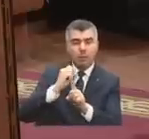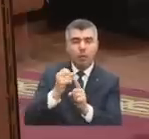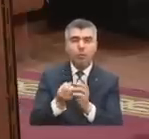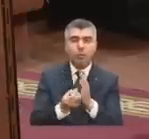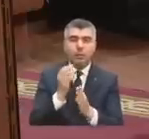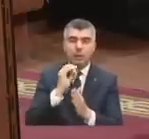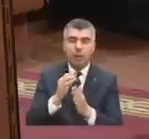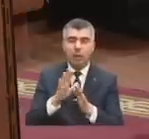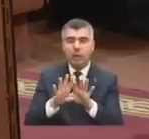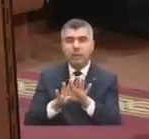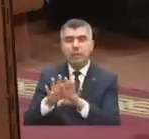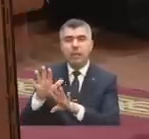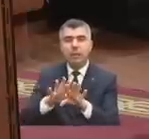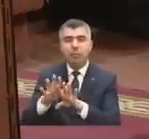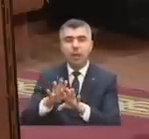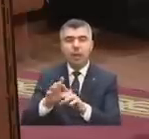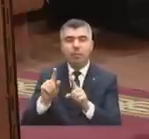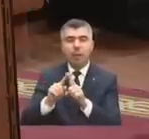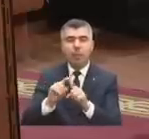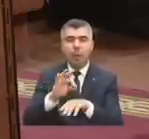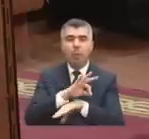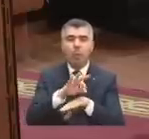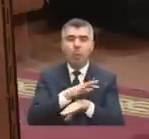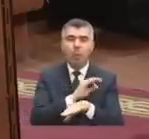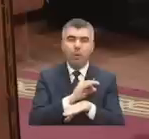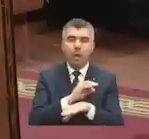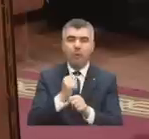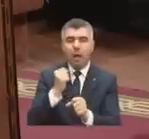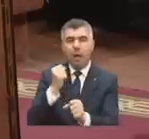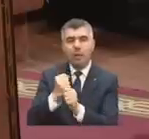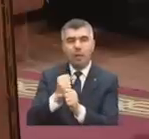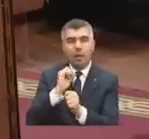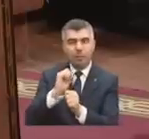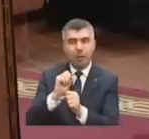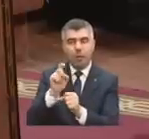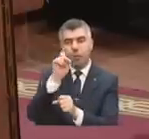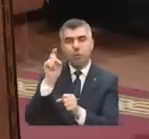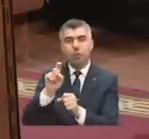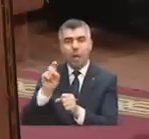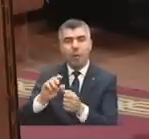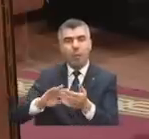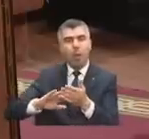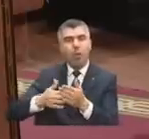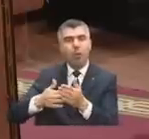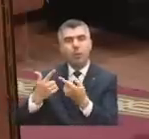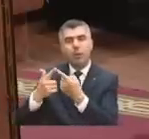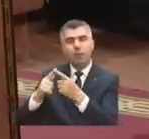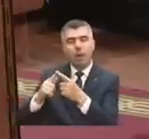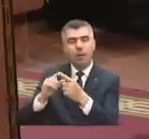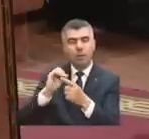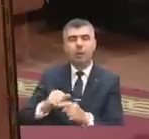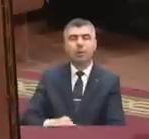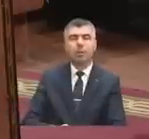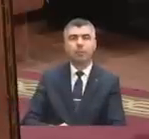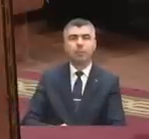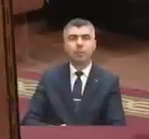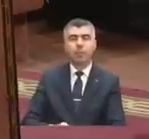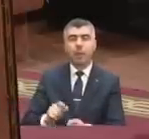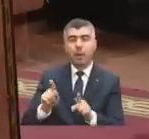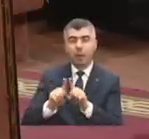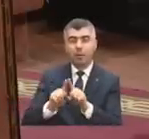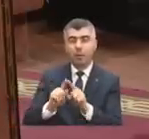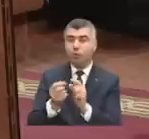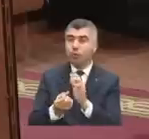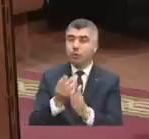حكامه جيده في تدبير الموارد البشريه العامله بجماعه الترابيه بجميع مستوياتها ثم تم اعداد